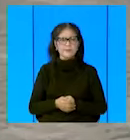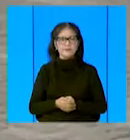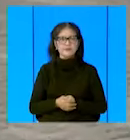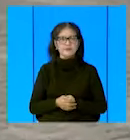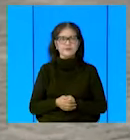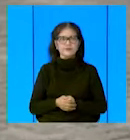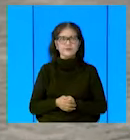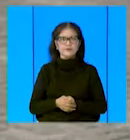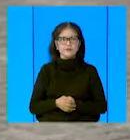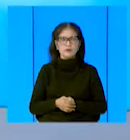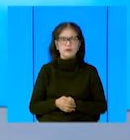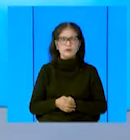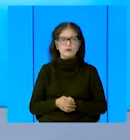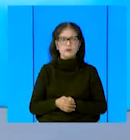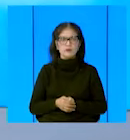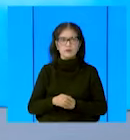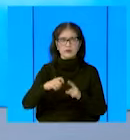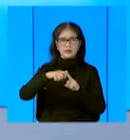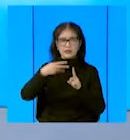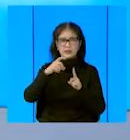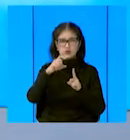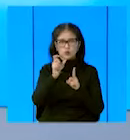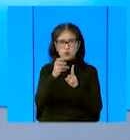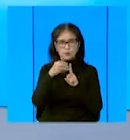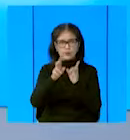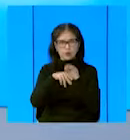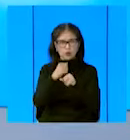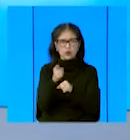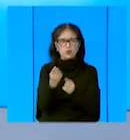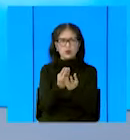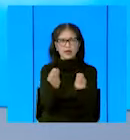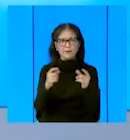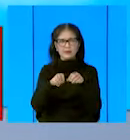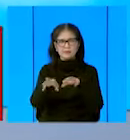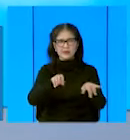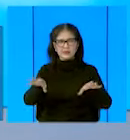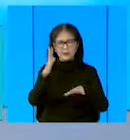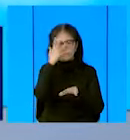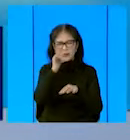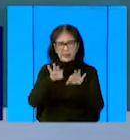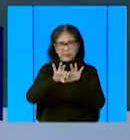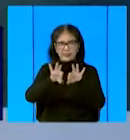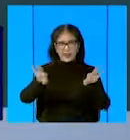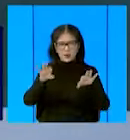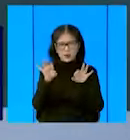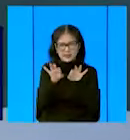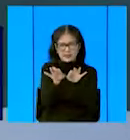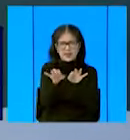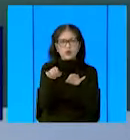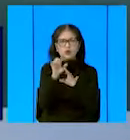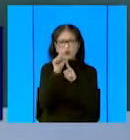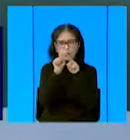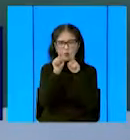iNews melaporkan. Pemirsa, kecubung merupakan tanaman semak yang memiliki buah mirip terong, berukuran kecil,